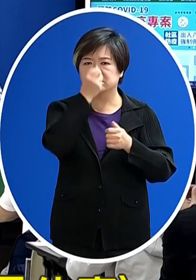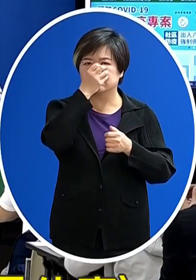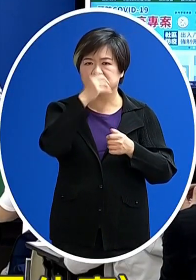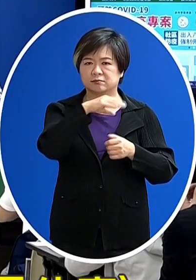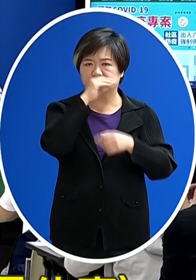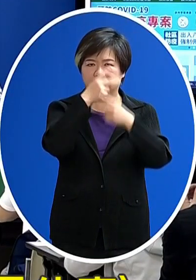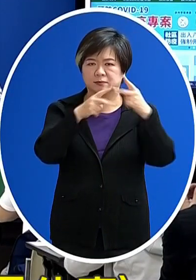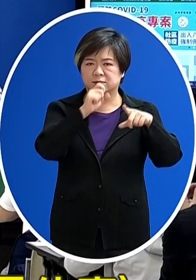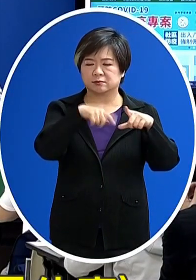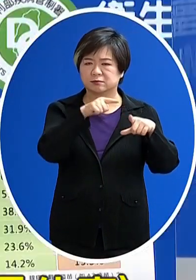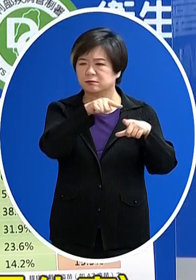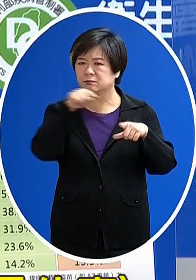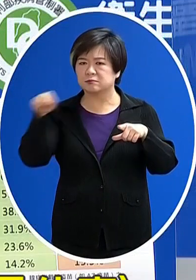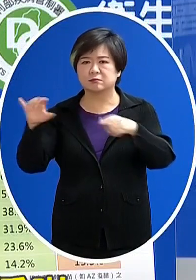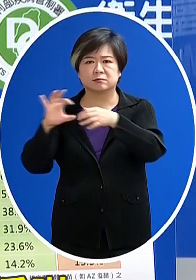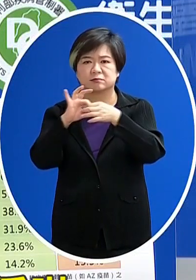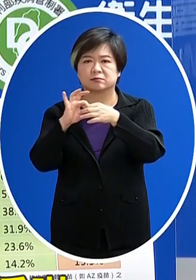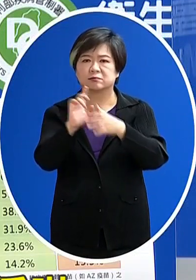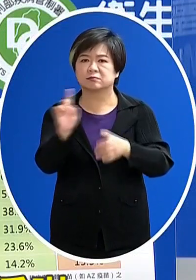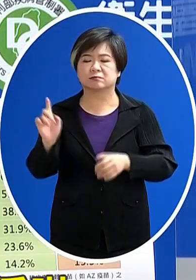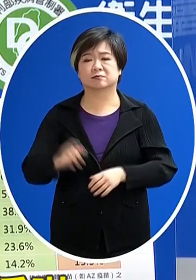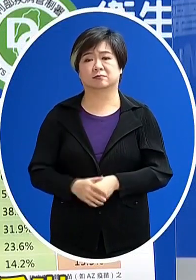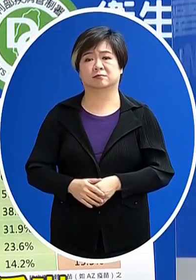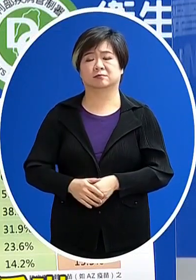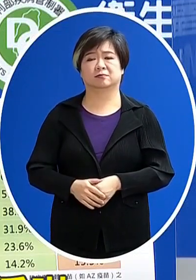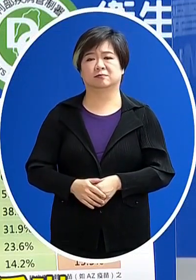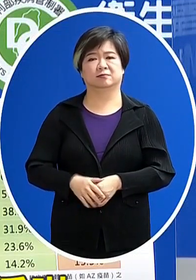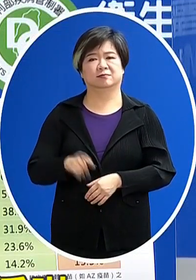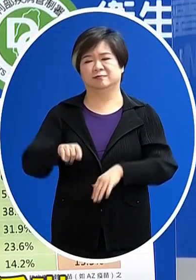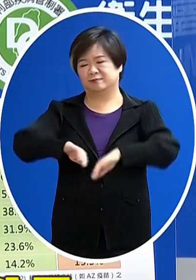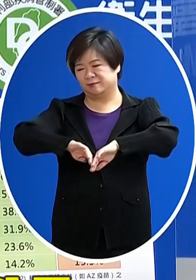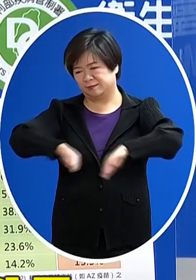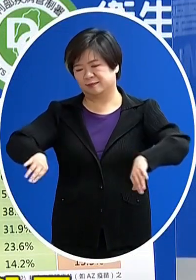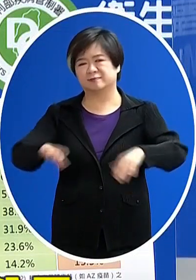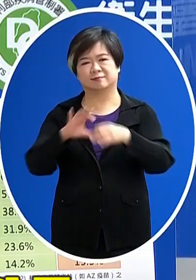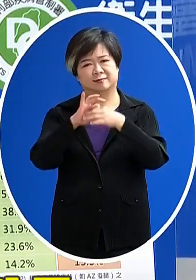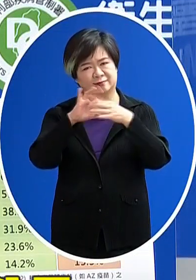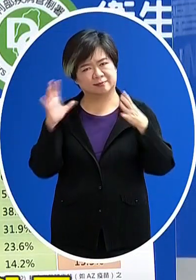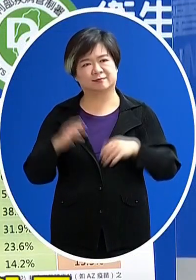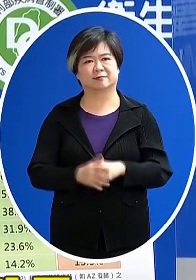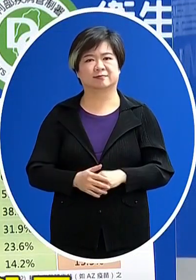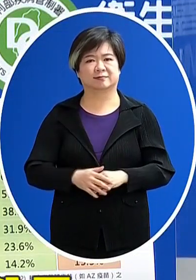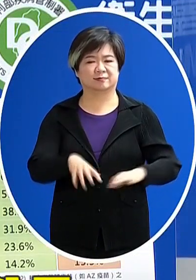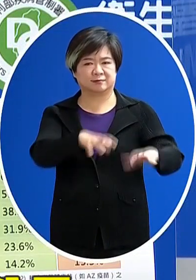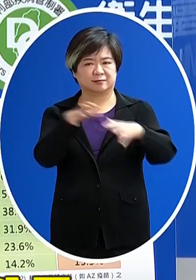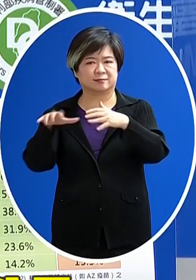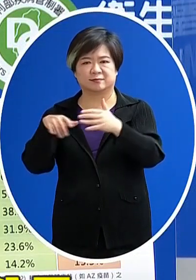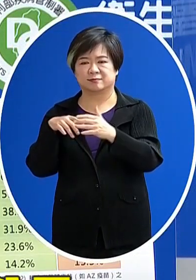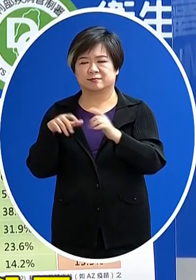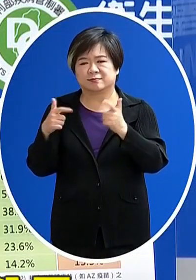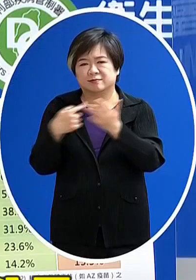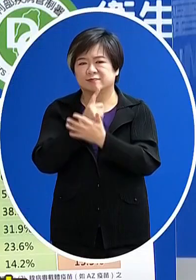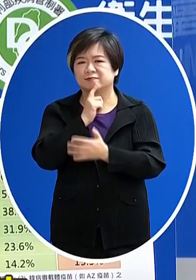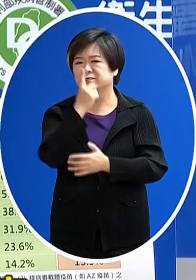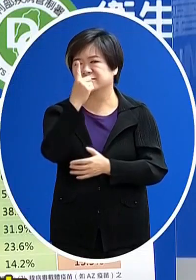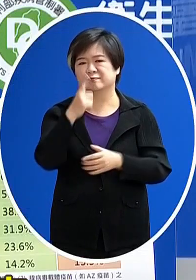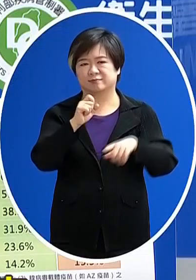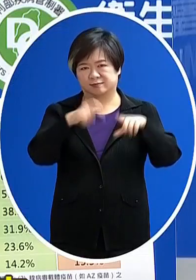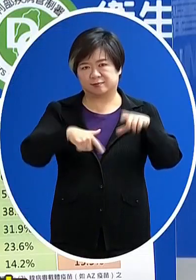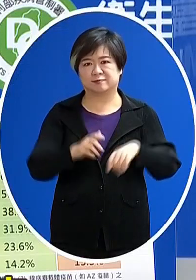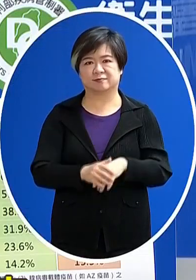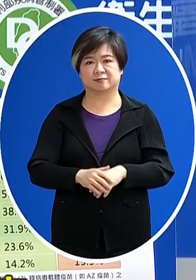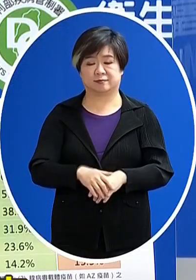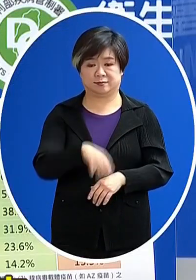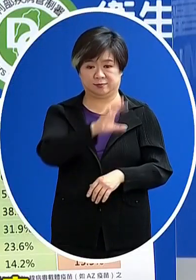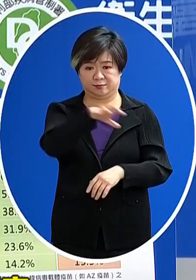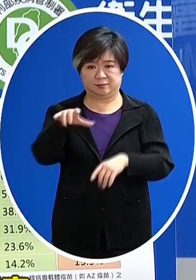系是什么？ 那跟雅克城都没有关系了全世界不是只有这家公司有很多的公司